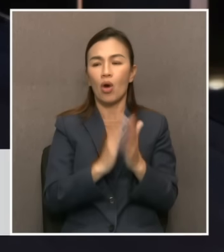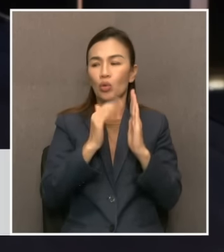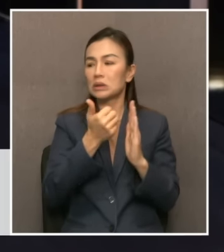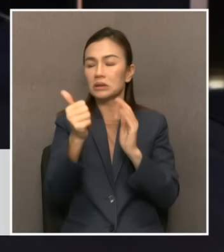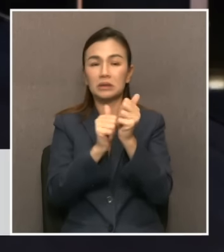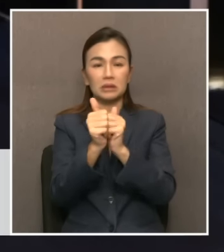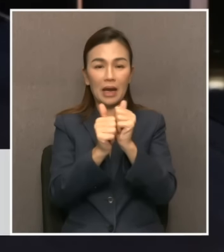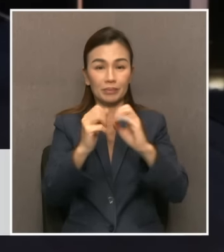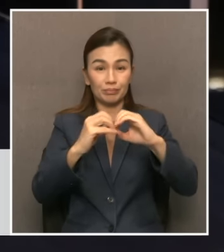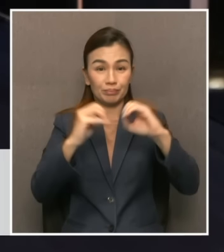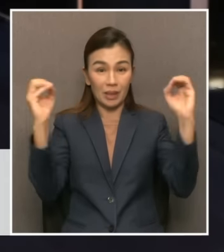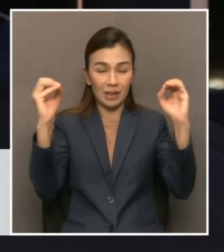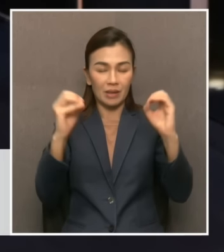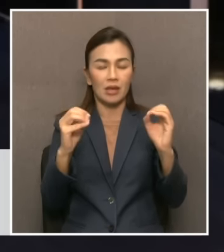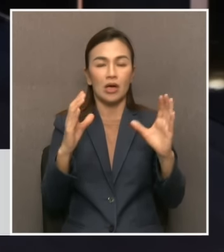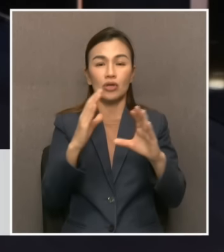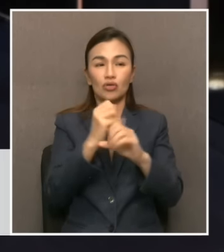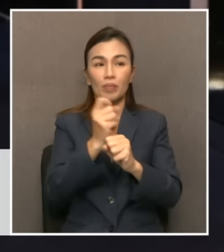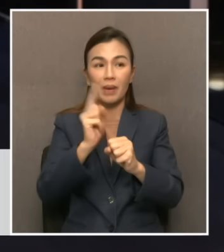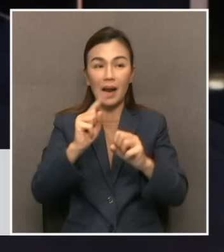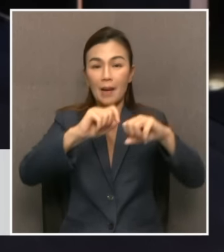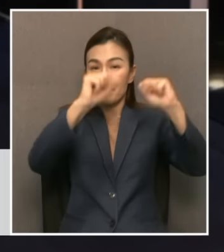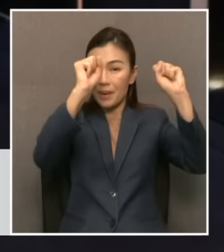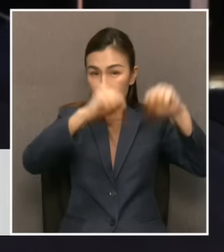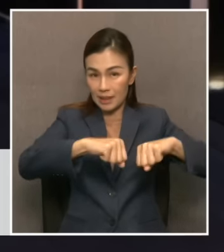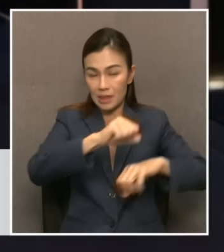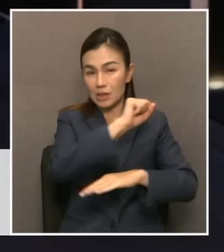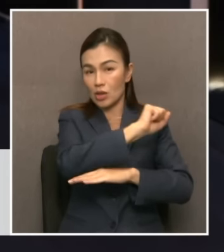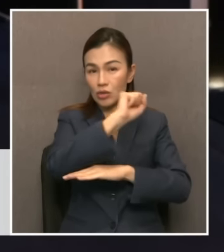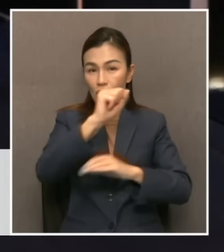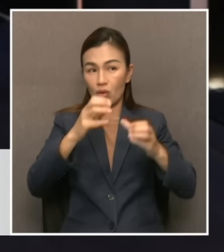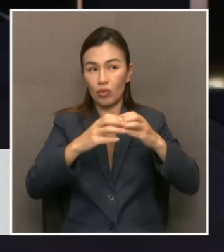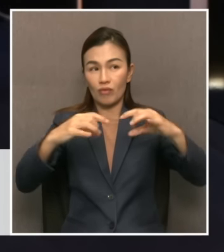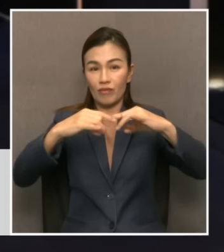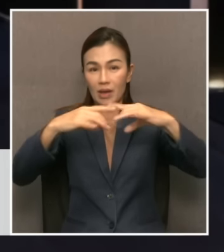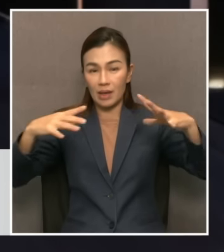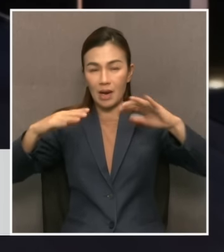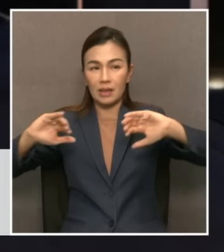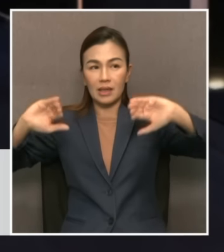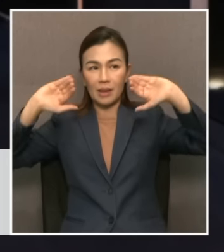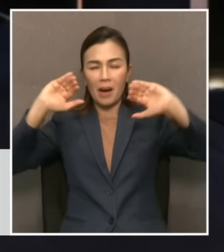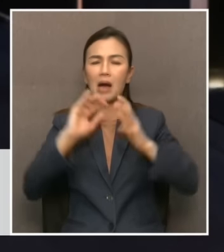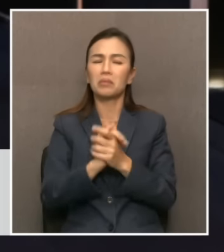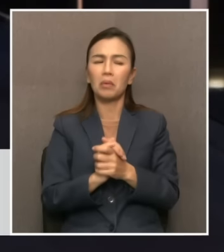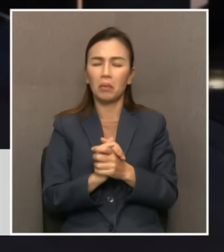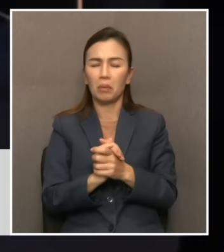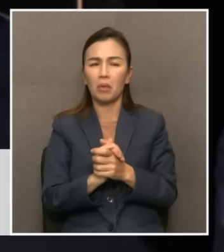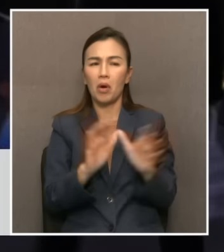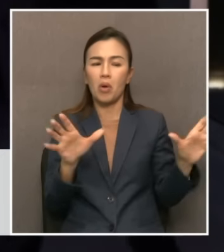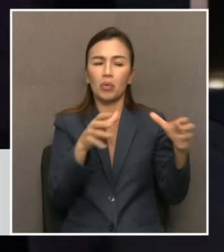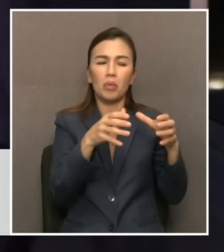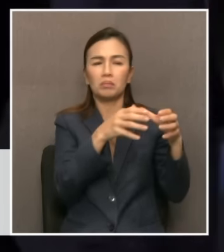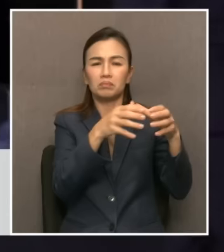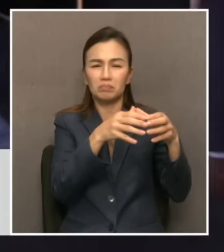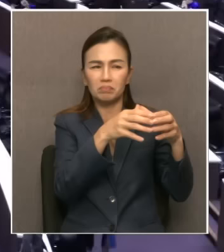ที่ผลคะแนนที่ออกมาเบื้องต้นนะคะพบว่าการลงมติของส.ส.ฝ่ายค้านและรัฐบาลนั้นไม่แตกแถวมากนักค่ะที่ประชุมสภา